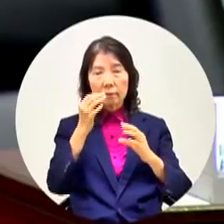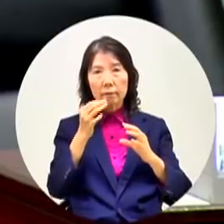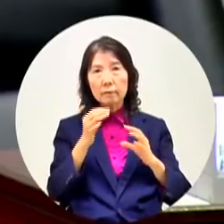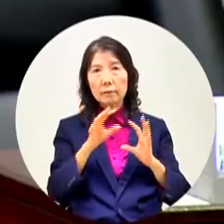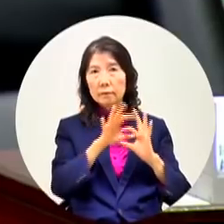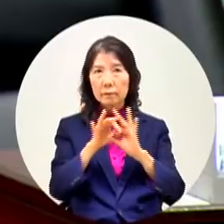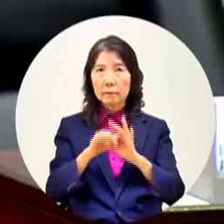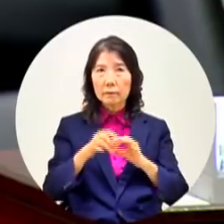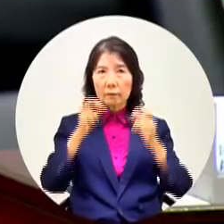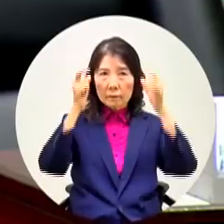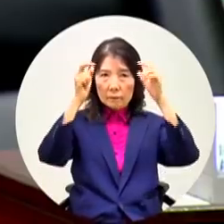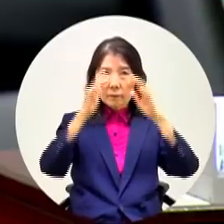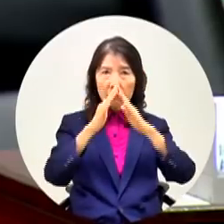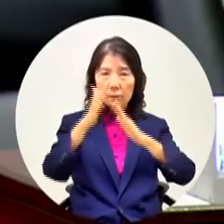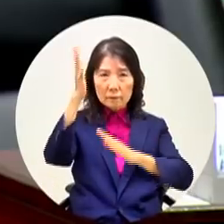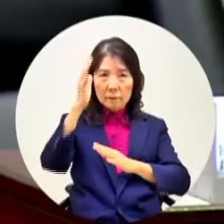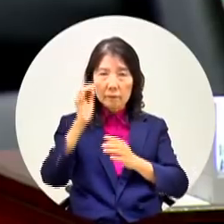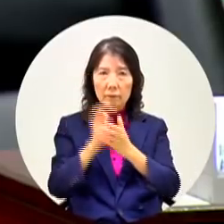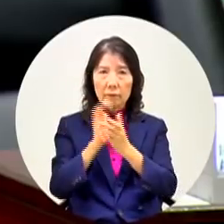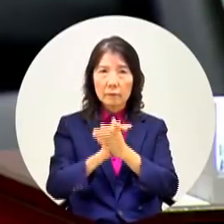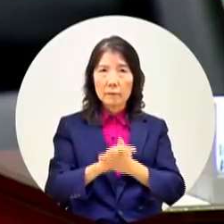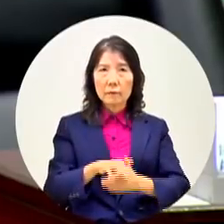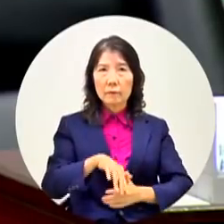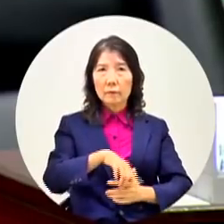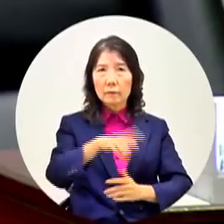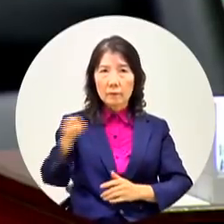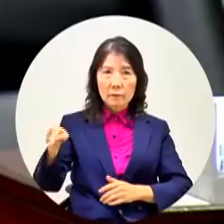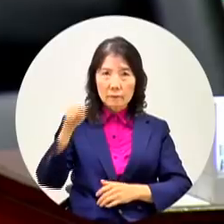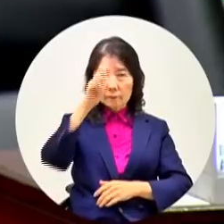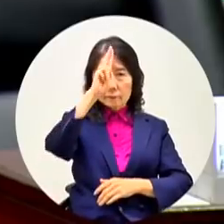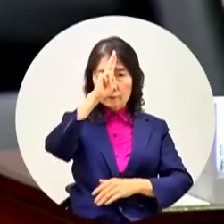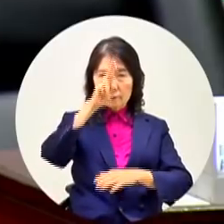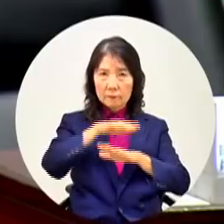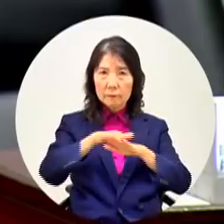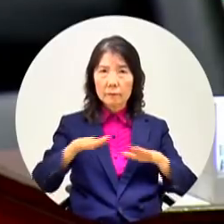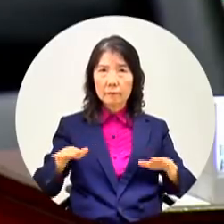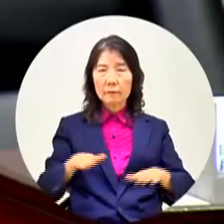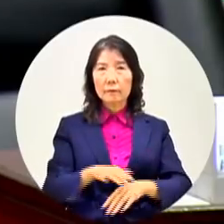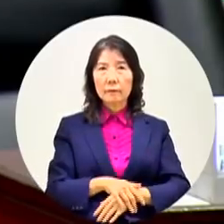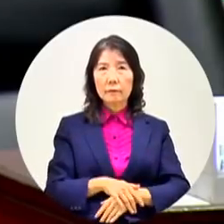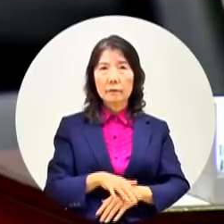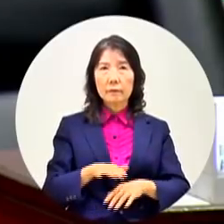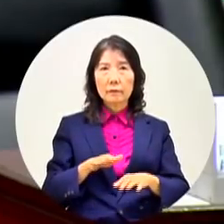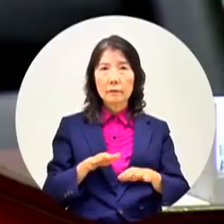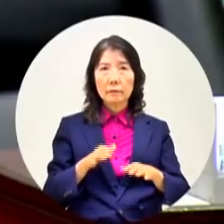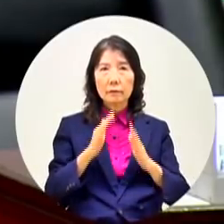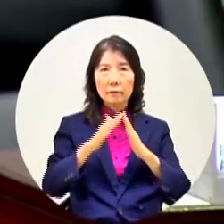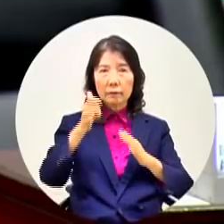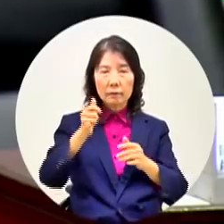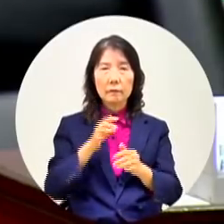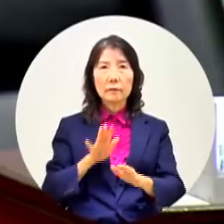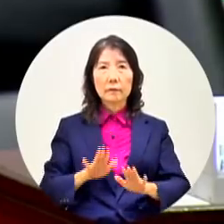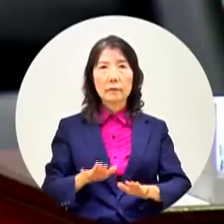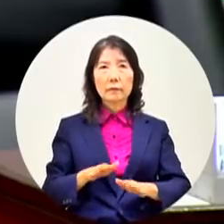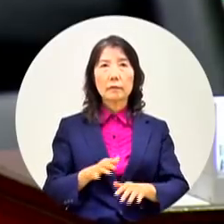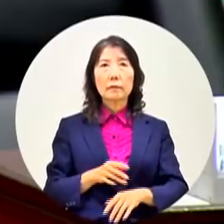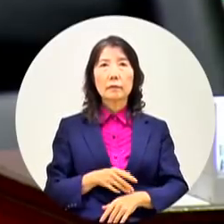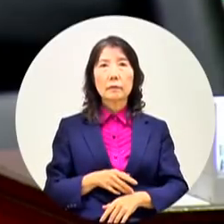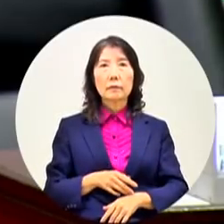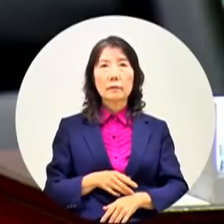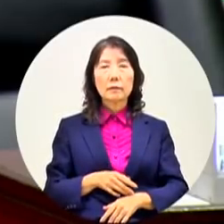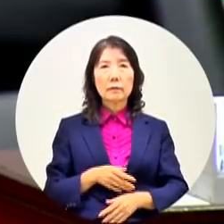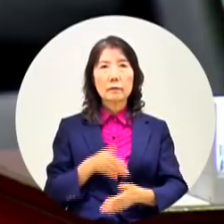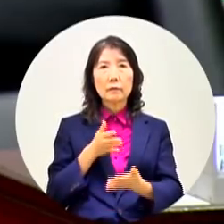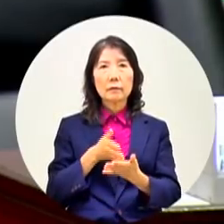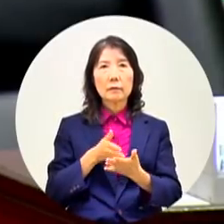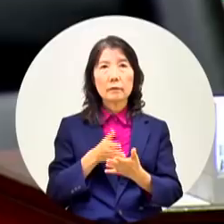各种市情的市民朋友，大家午安。啊，一点我伫遮一直伫讲到